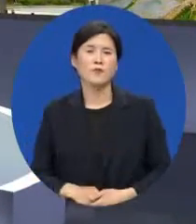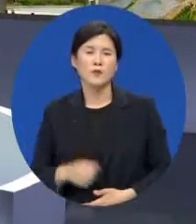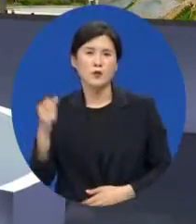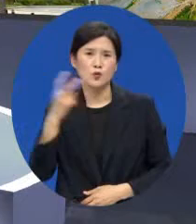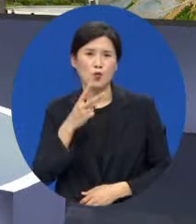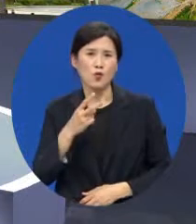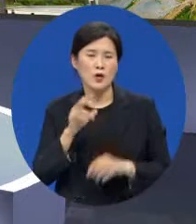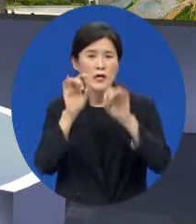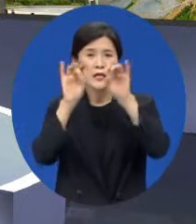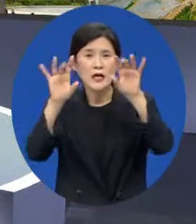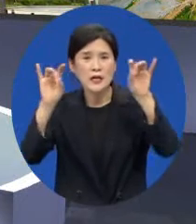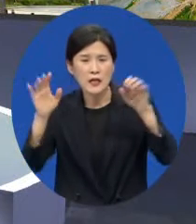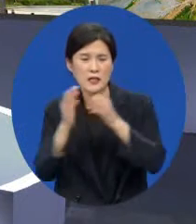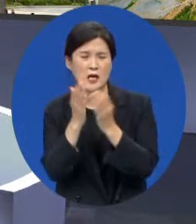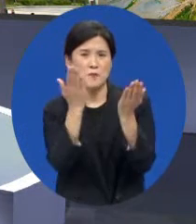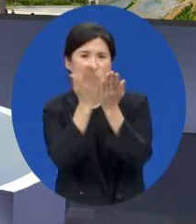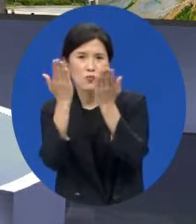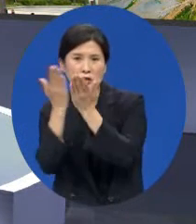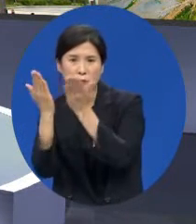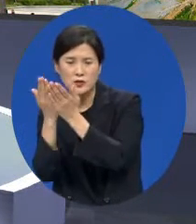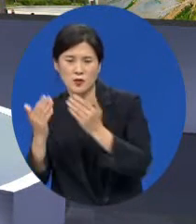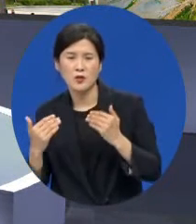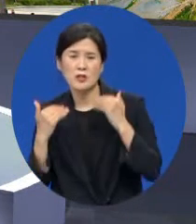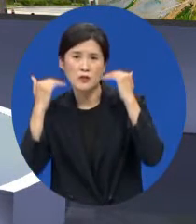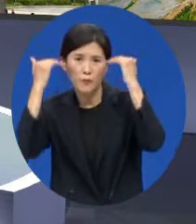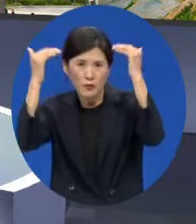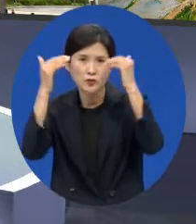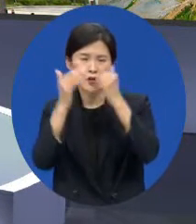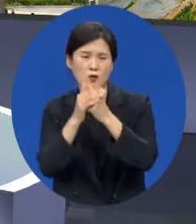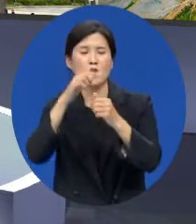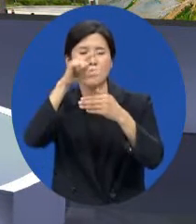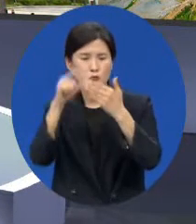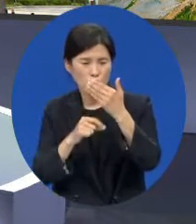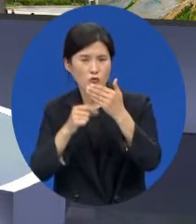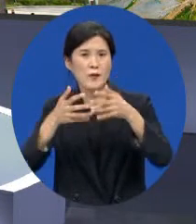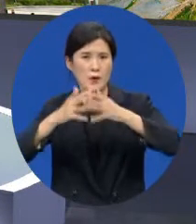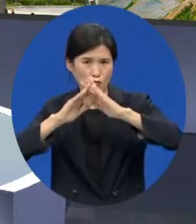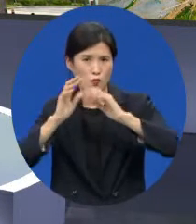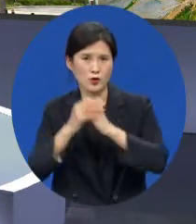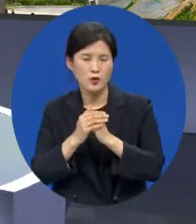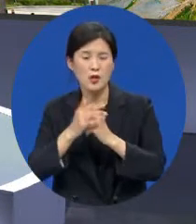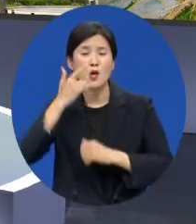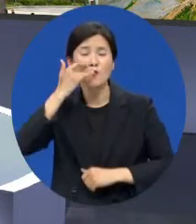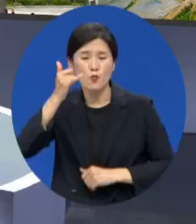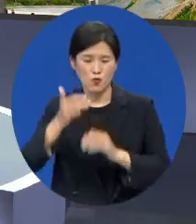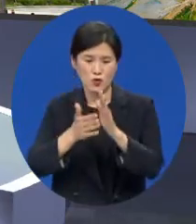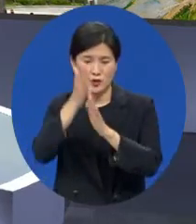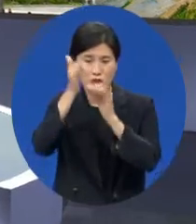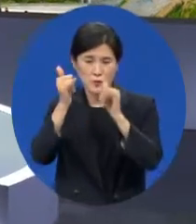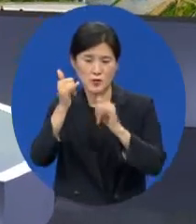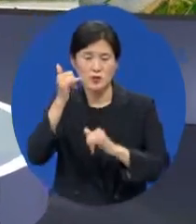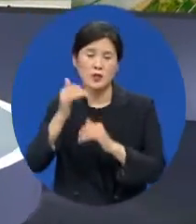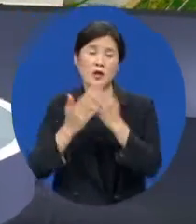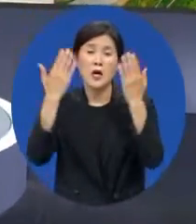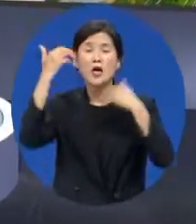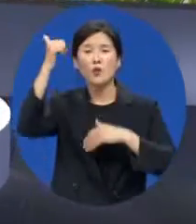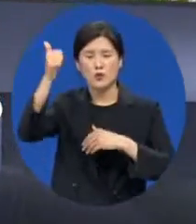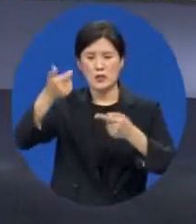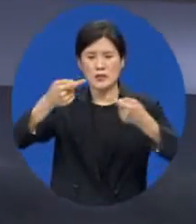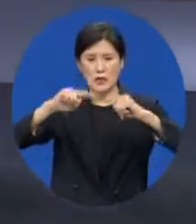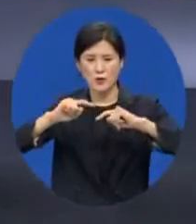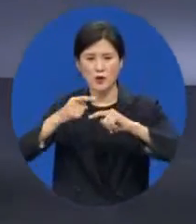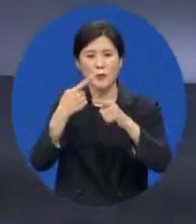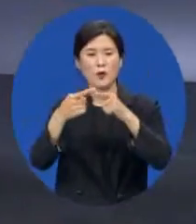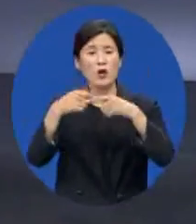맞춤형 성장 교육 프로그램을 운영하고 학부모와 지닌 학생 학교장이 참여하는 교육정책